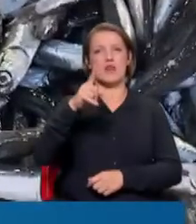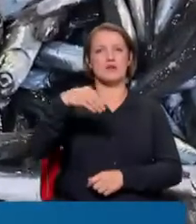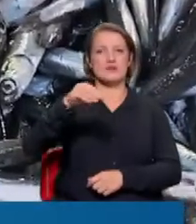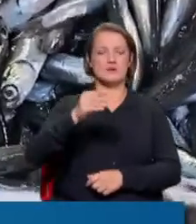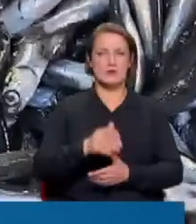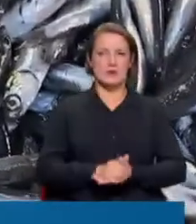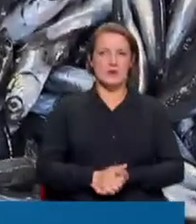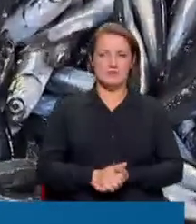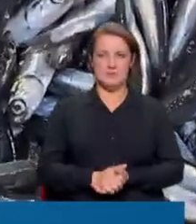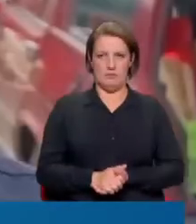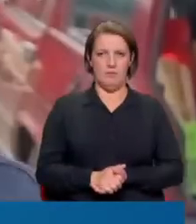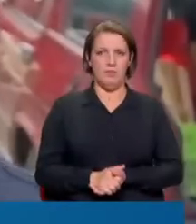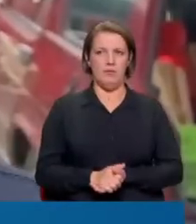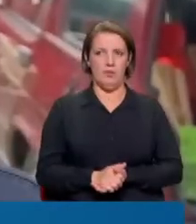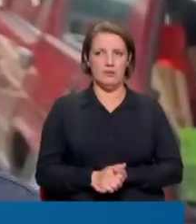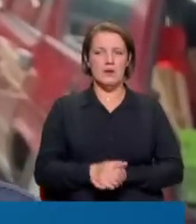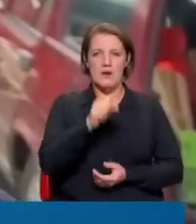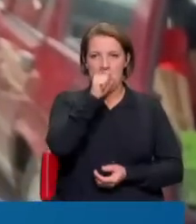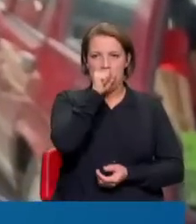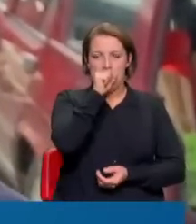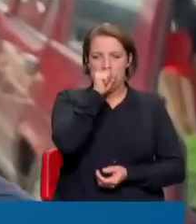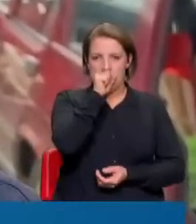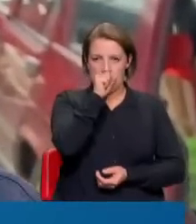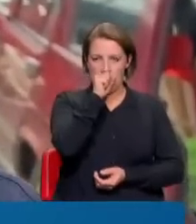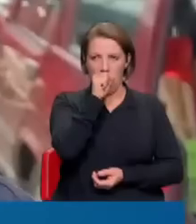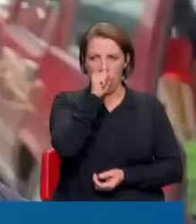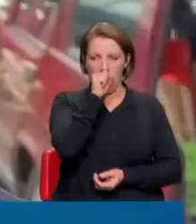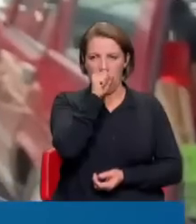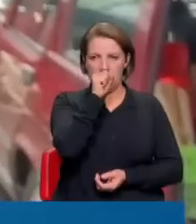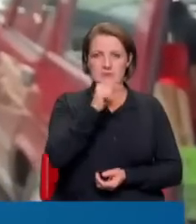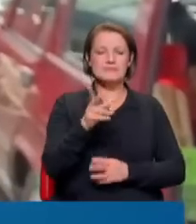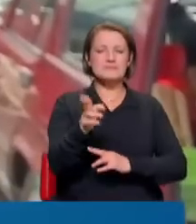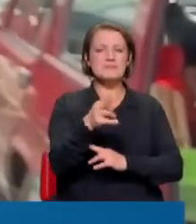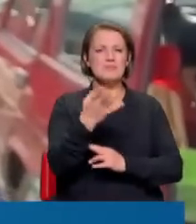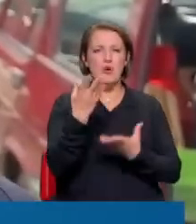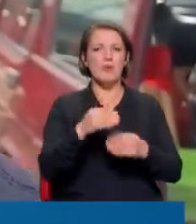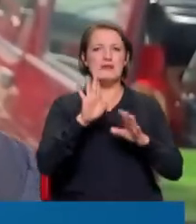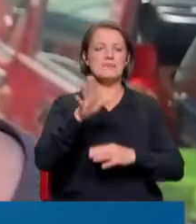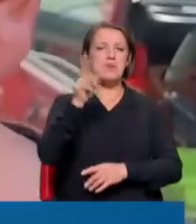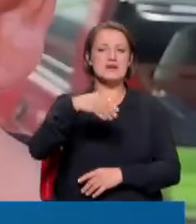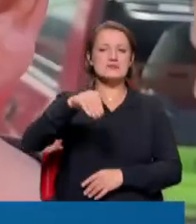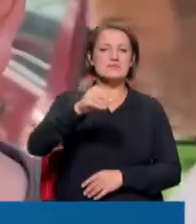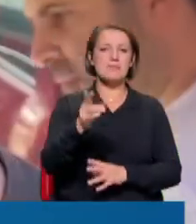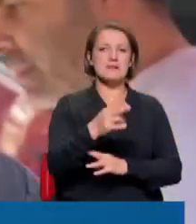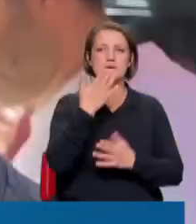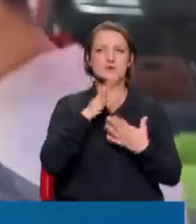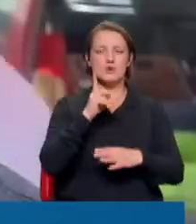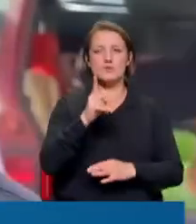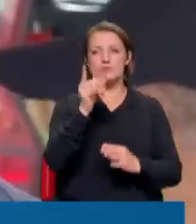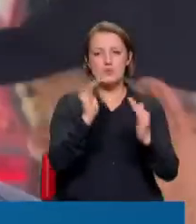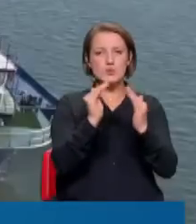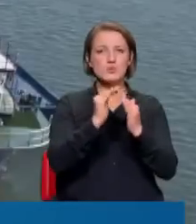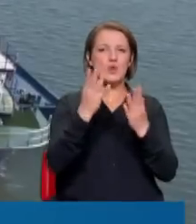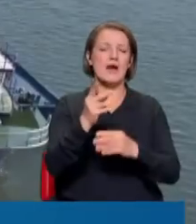hamsi bu sene güzel sezon başı hamsi olması Zaten başka satacak Balık yok mezgitte ikisi olması Hani Vatandaş da uygun olarak